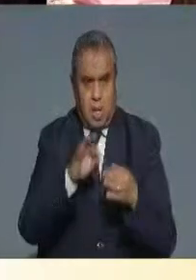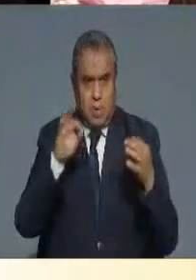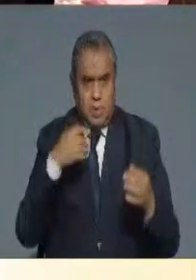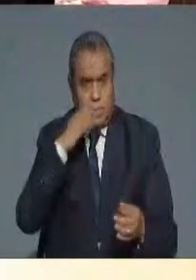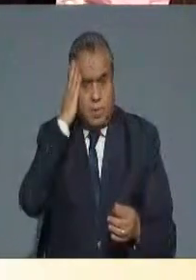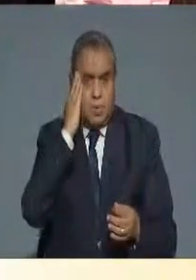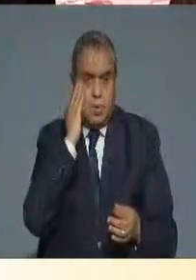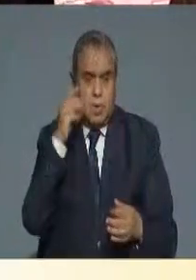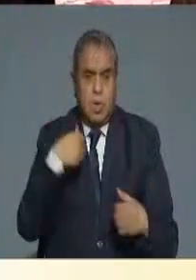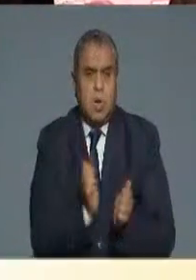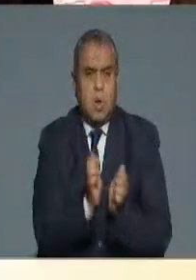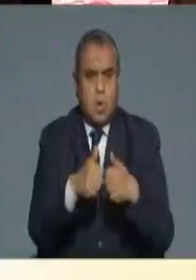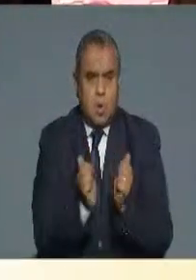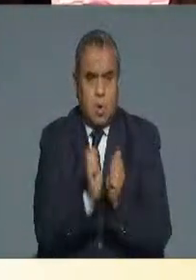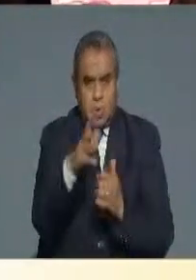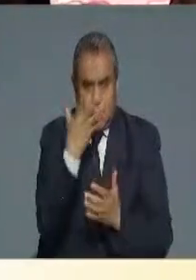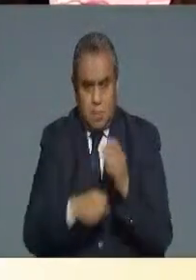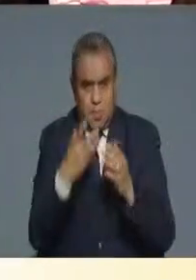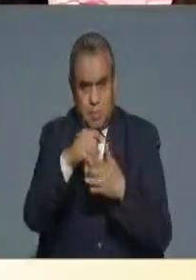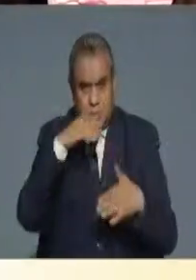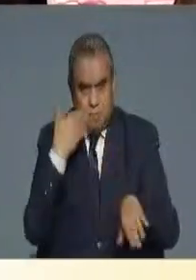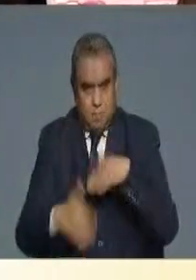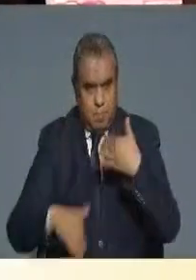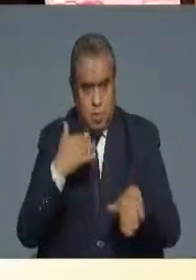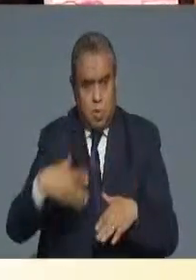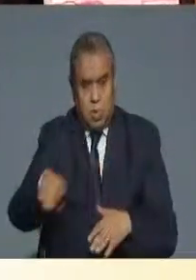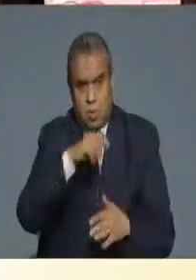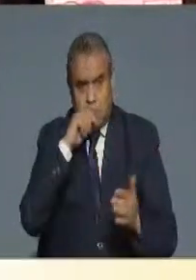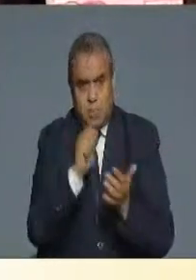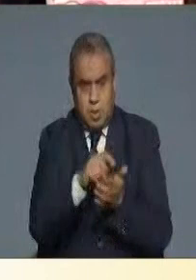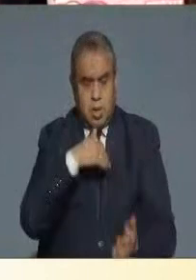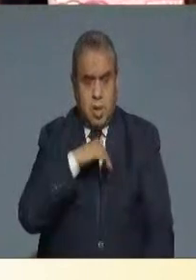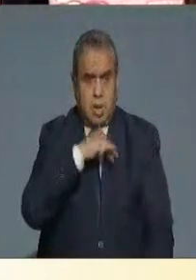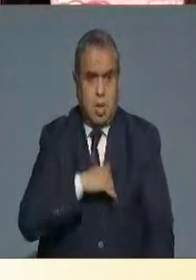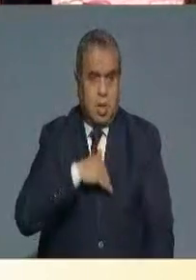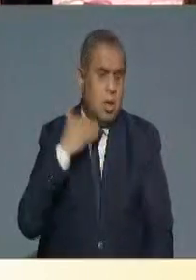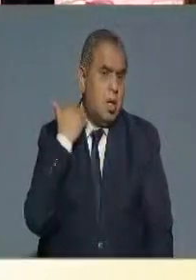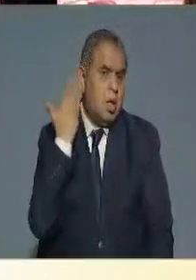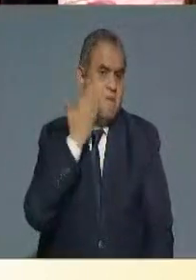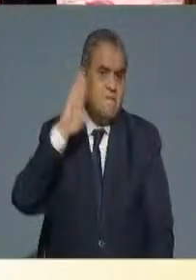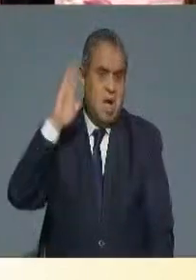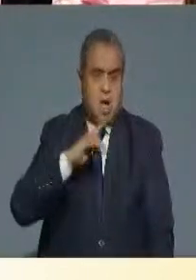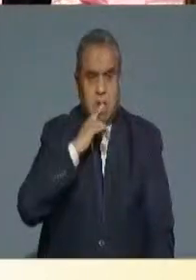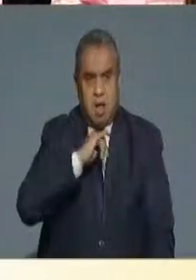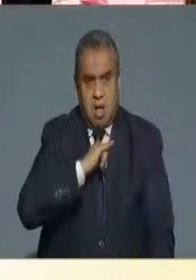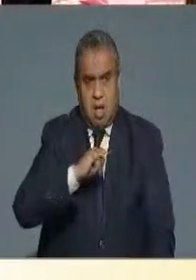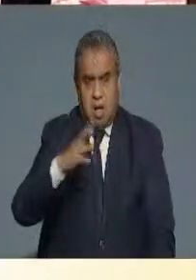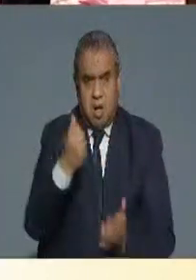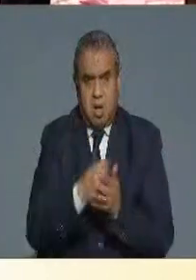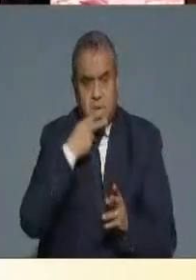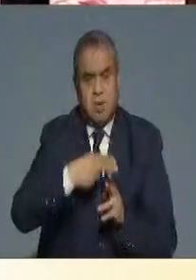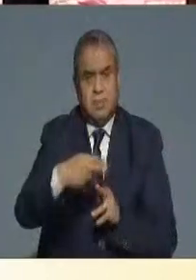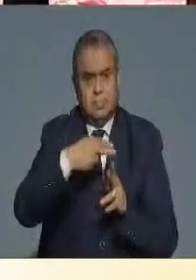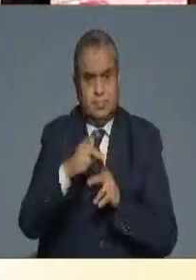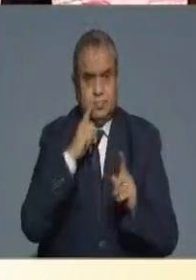أود بداية أن أرحب بأسر أبنائنا من ذوي الهمم، وأؤكد شعوري الدائم بالفخر